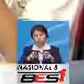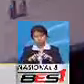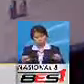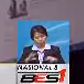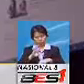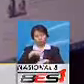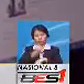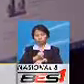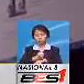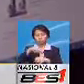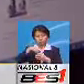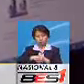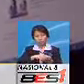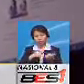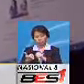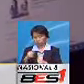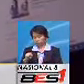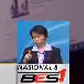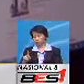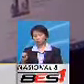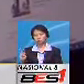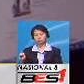ditubuhkan secara dalaman oleh